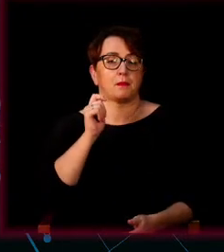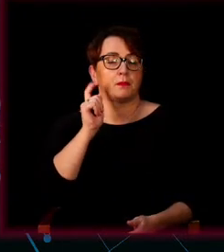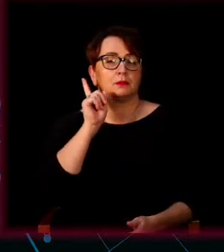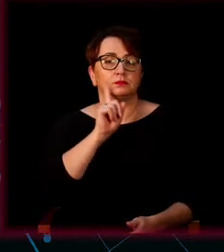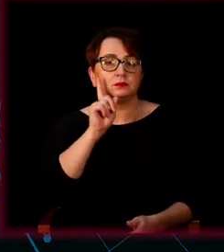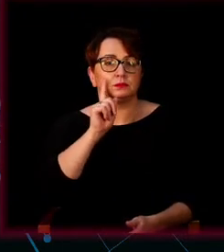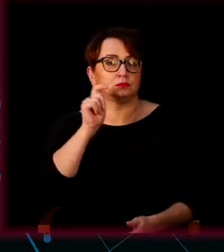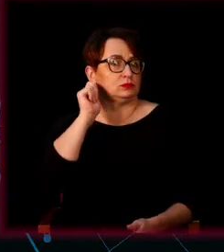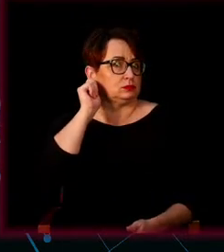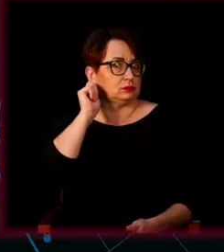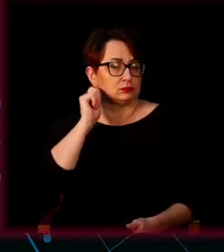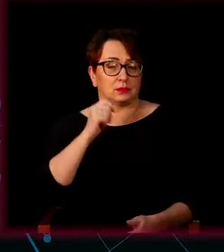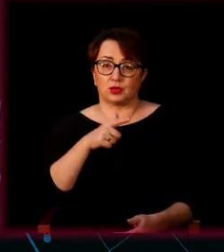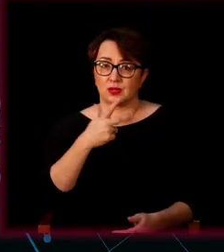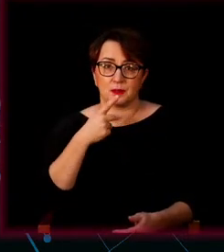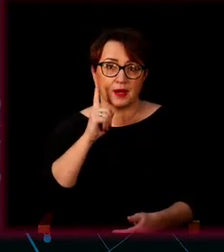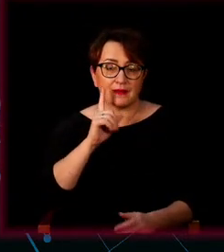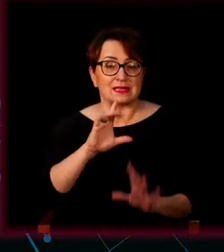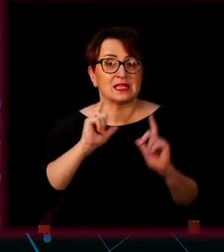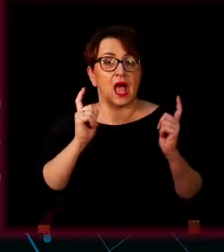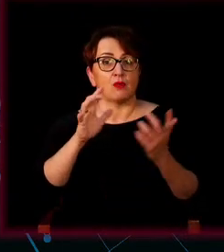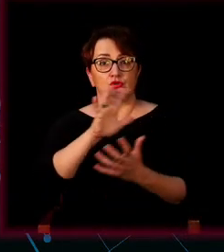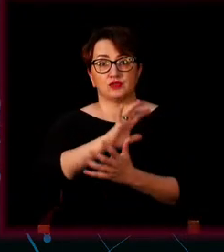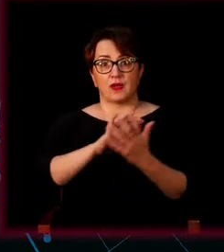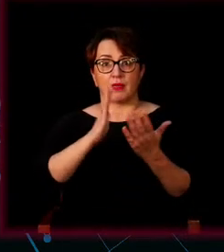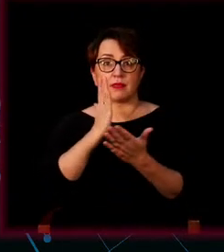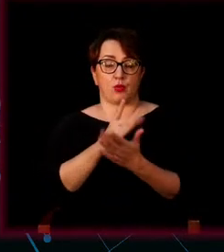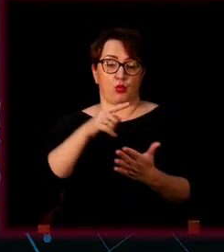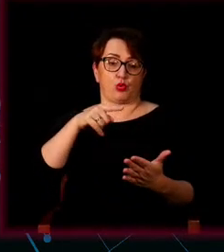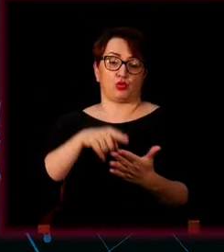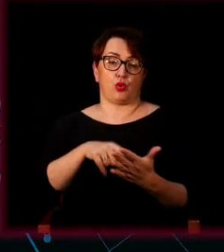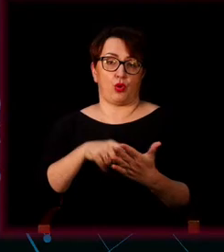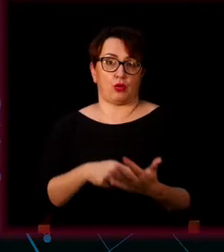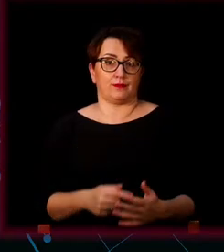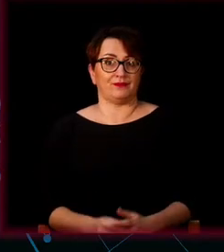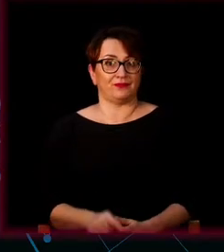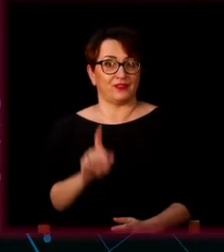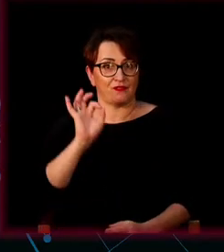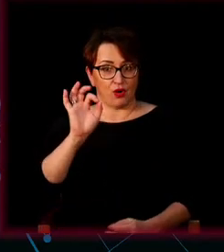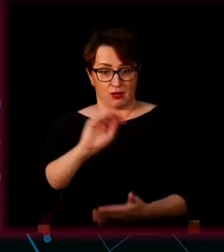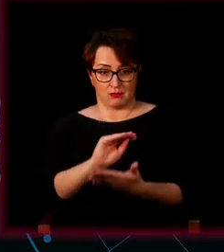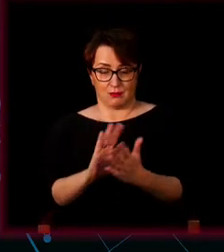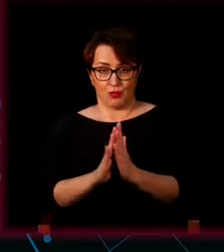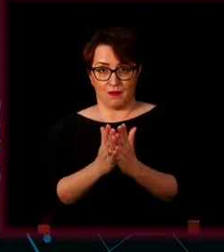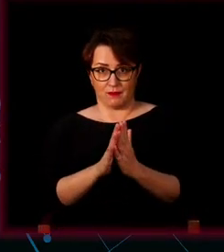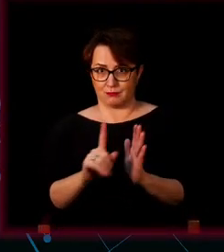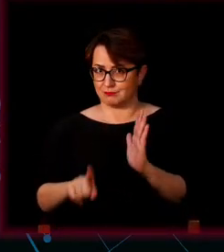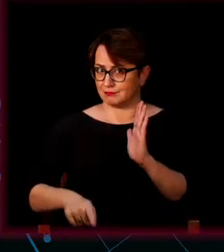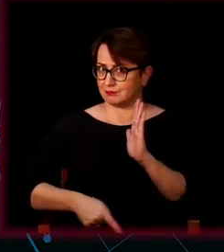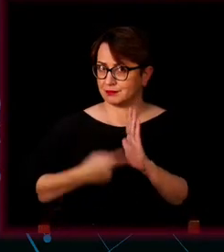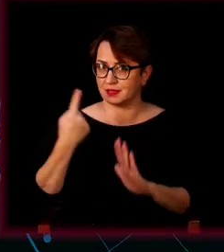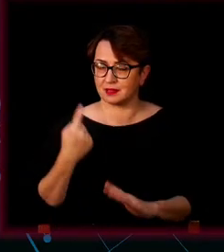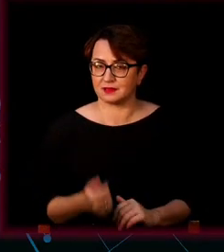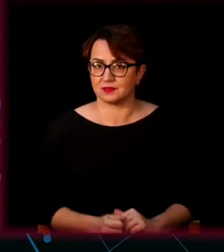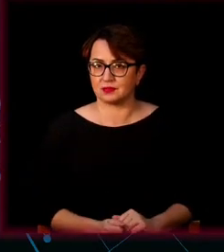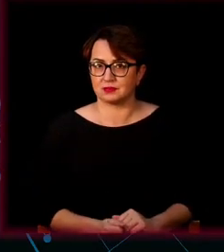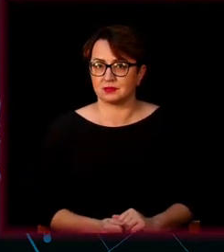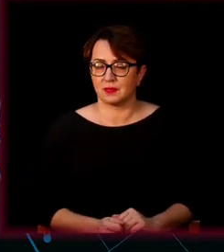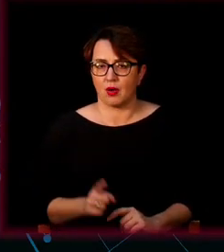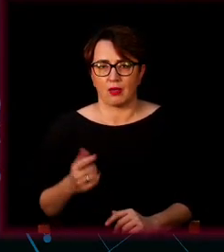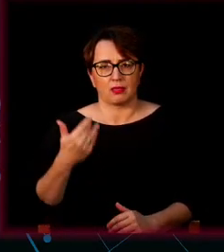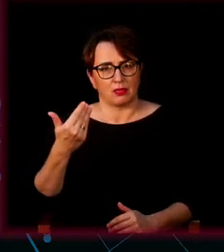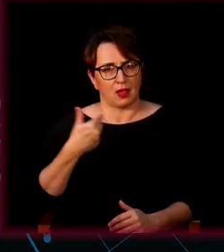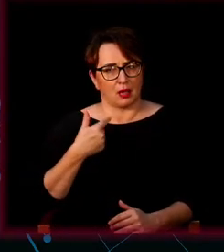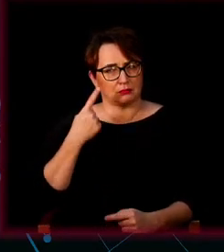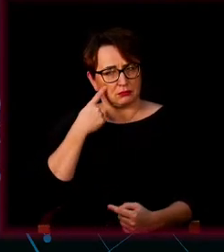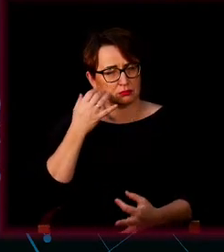żeńską i cały świat sprowadza się do tego, tak? Jej powieść w tym sensie jest prekursorska, bo każe się zastanowić nad tym, no